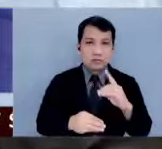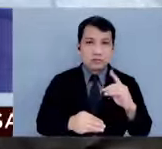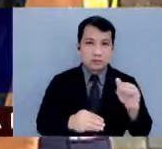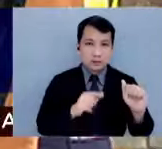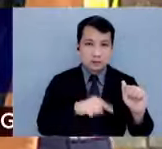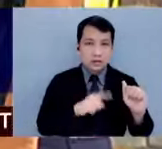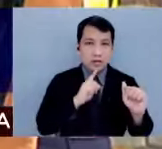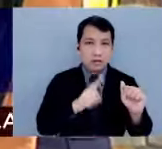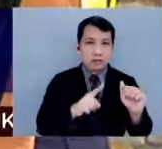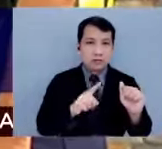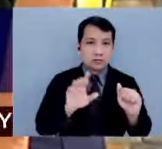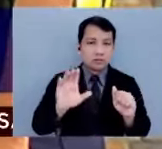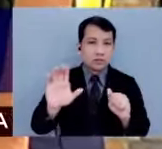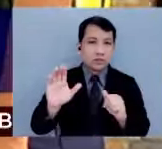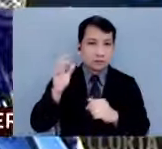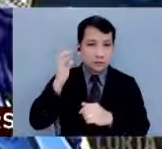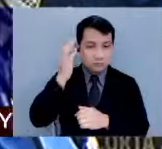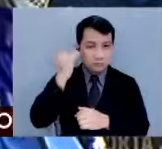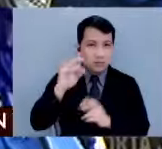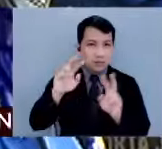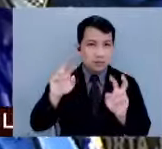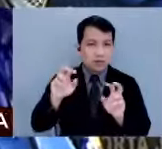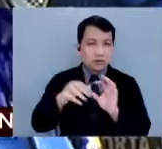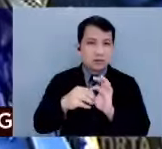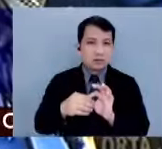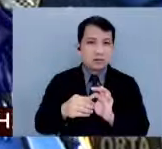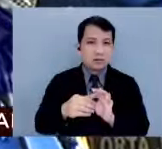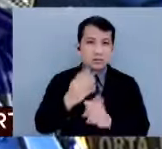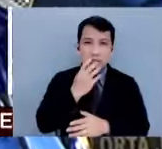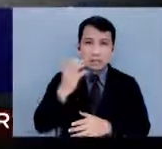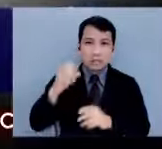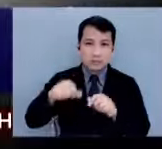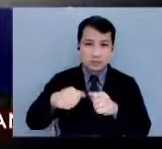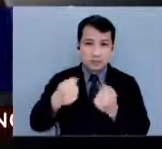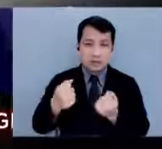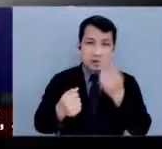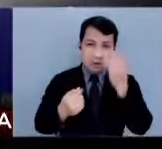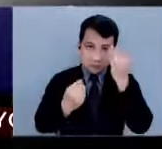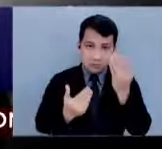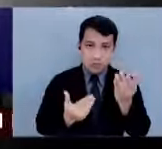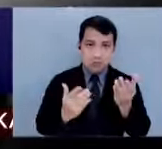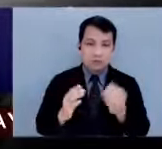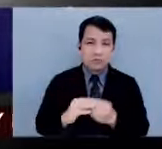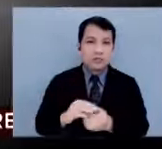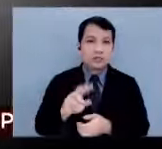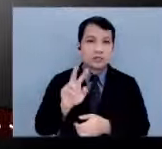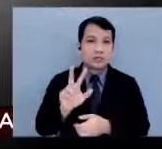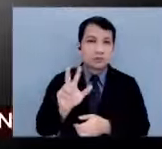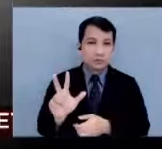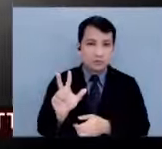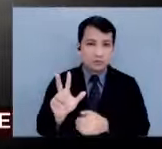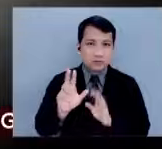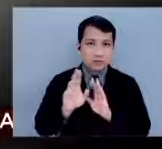traffic enforcer. Tinawag nila yung summer heat break. Sa ilalim nito, may 2 30-minute break ang MMDA traffic enforcer sa